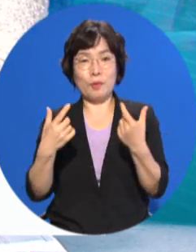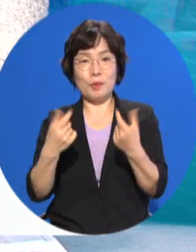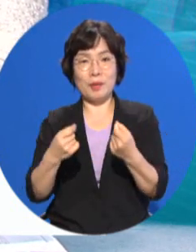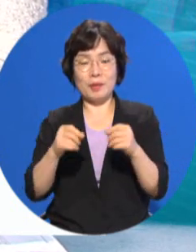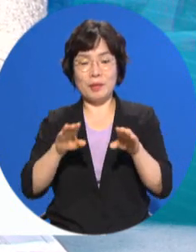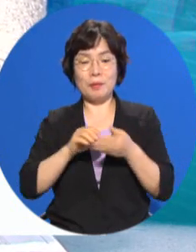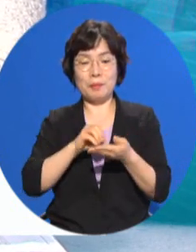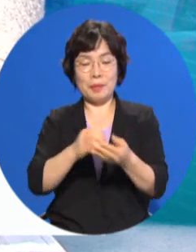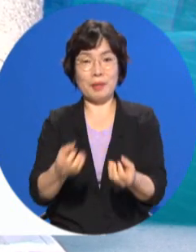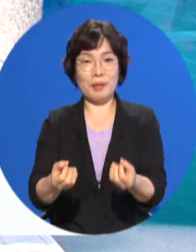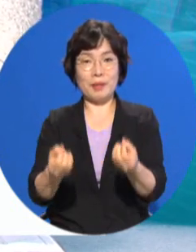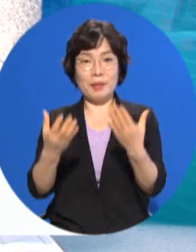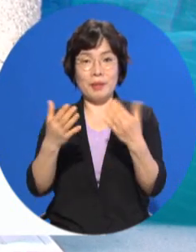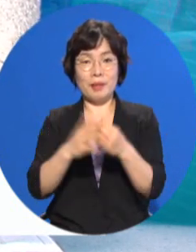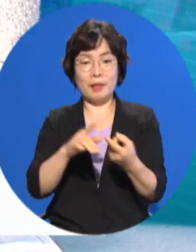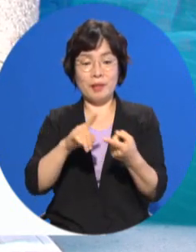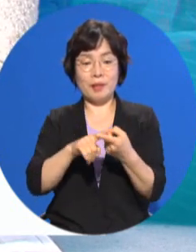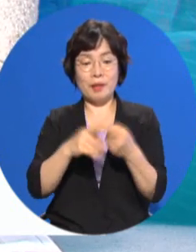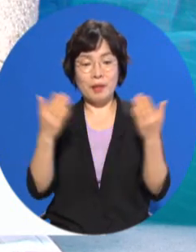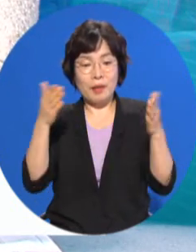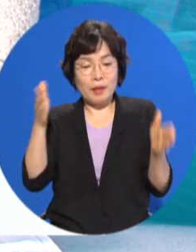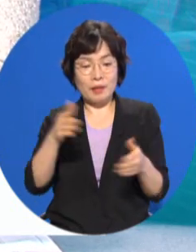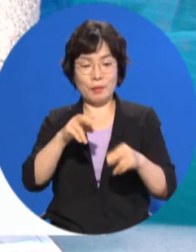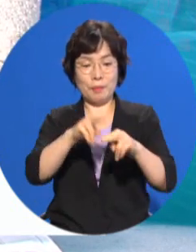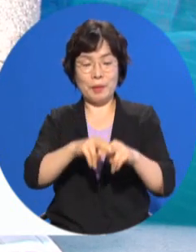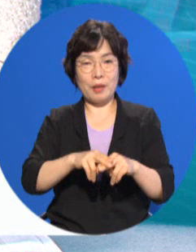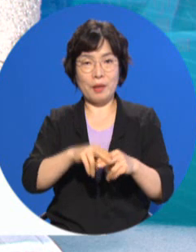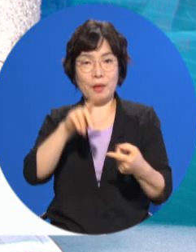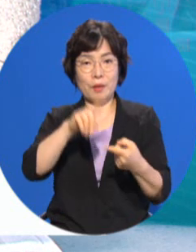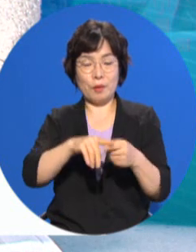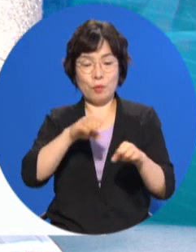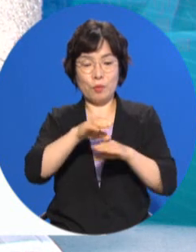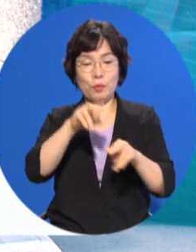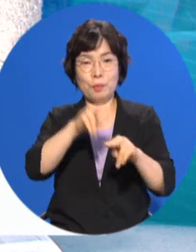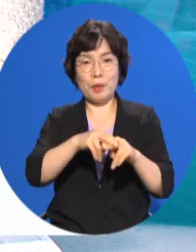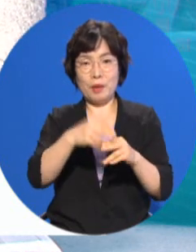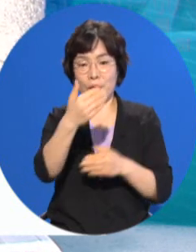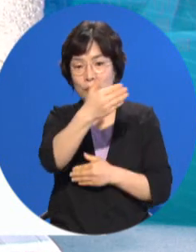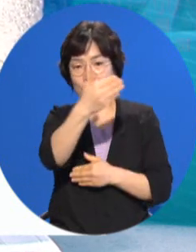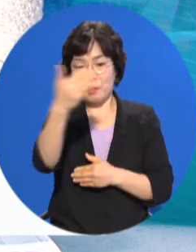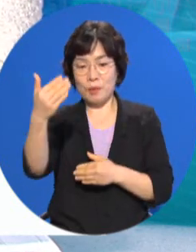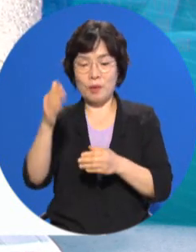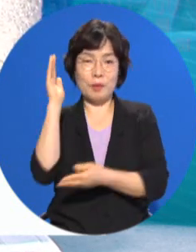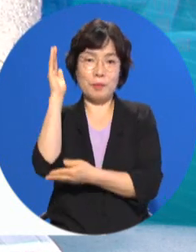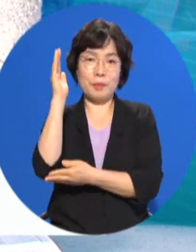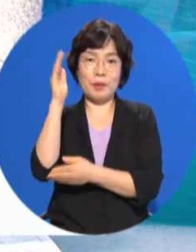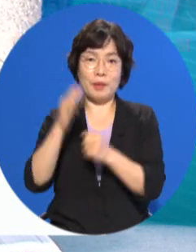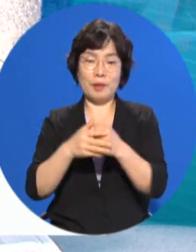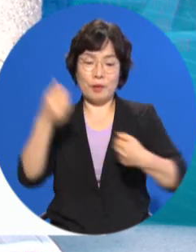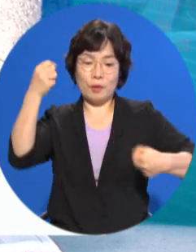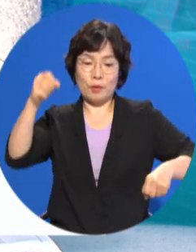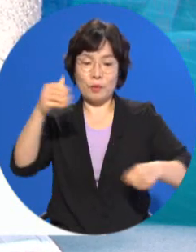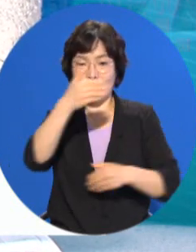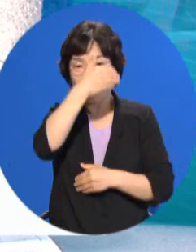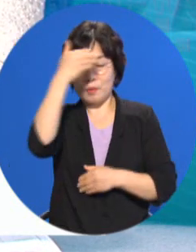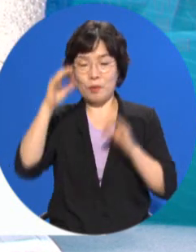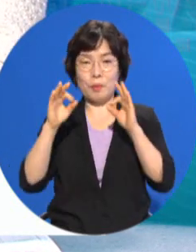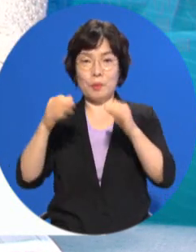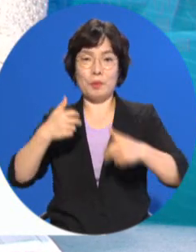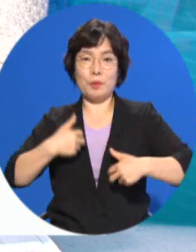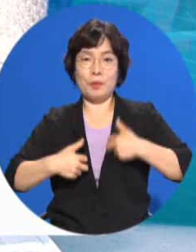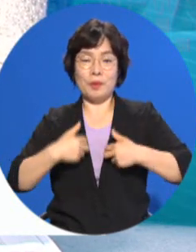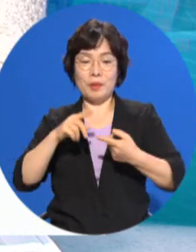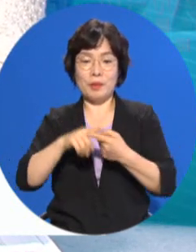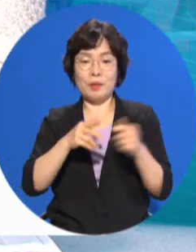하는 입학식이었는데요. 학생들은 승용차에 탄 상태로 단상에서 펼쳐지는 훈화 말씀을 듣고 축하 공연을